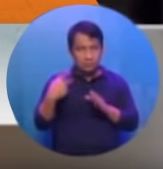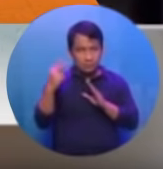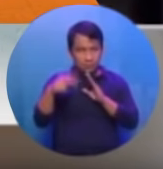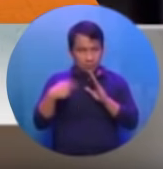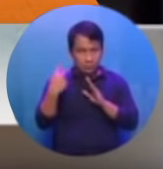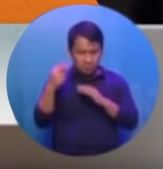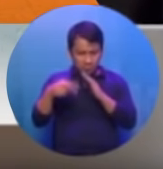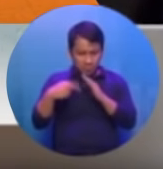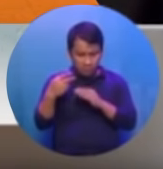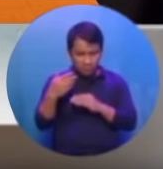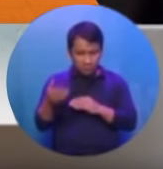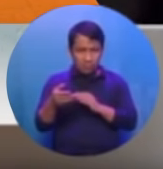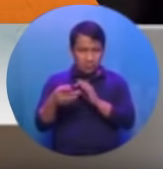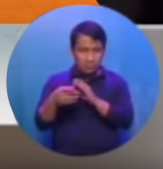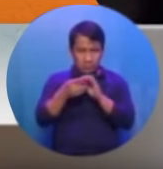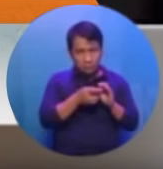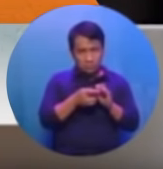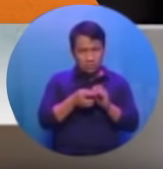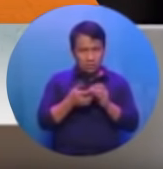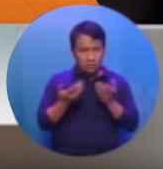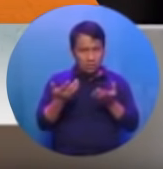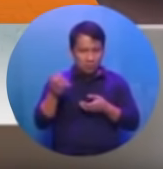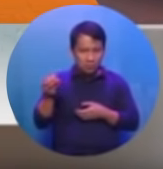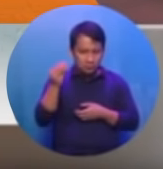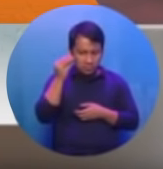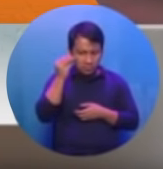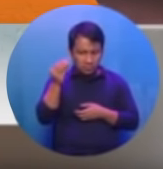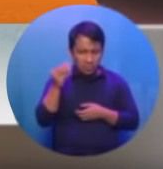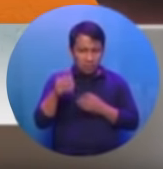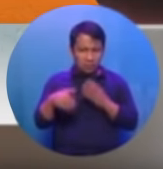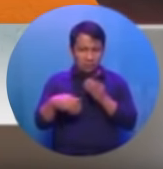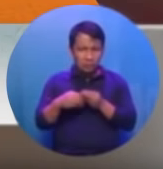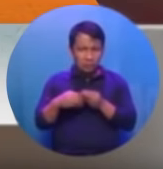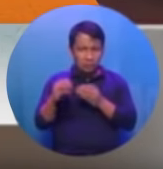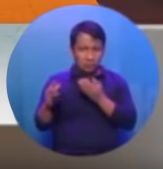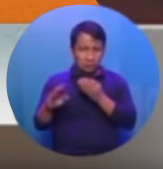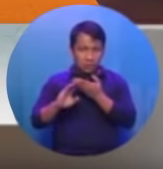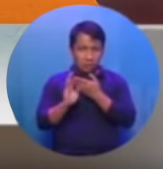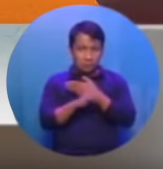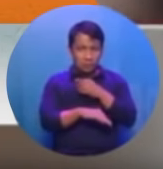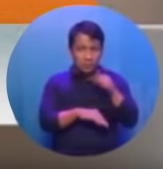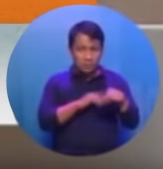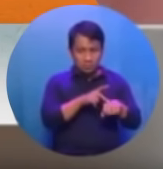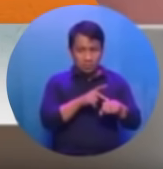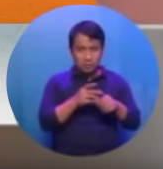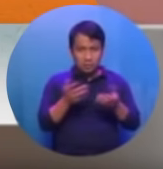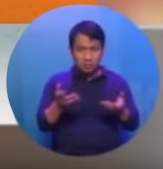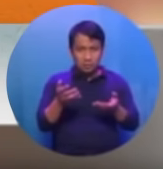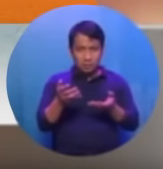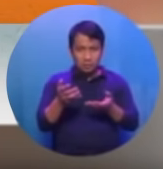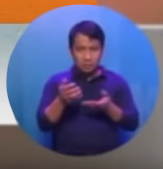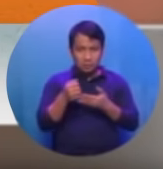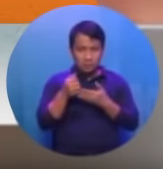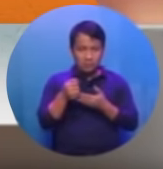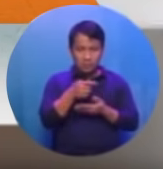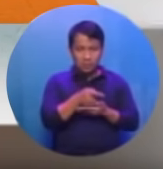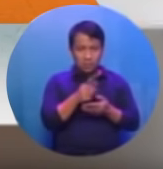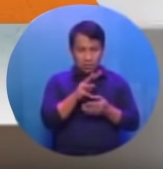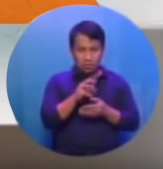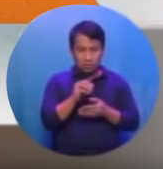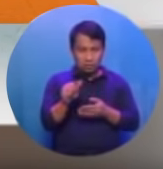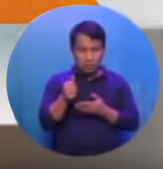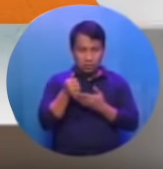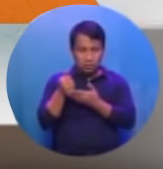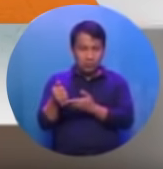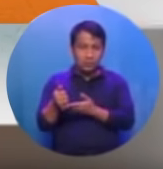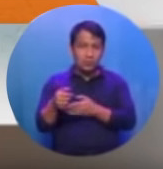na nagkipag-relasyon sa mga ibang lahi. Ang gusto po ni Sir Markley ay mapadeport. Makakatulong ho bang OWA? Sige, sir, gagawin natin dyan, Sir Rafi,